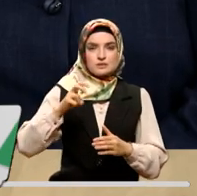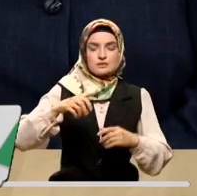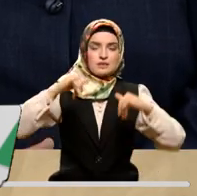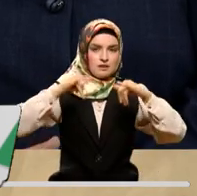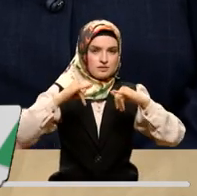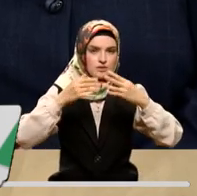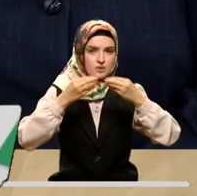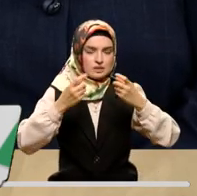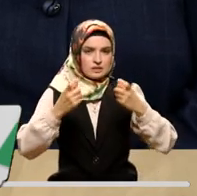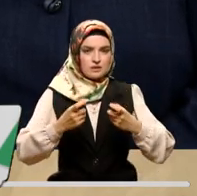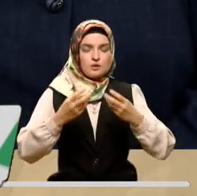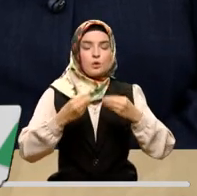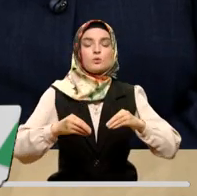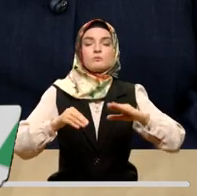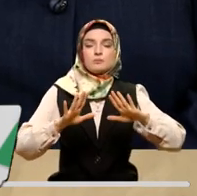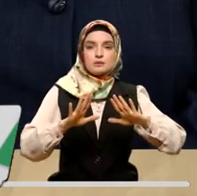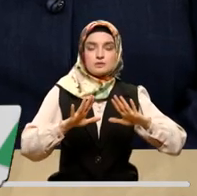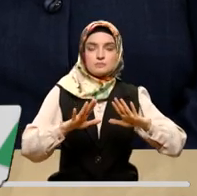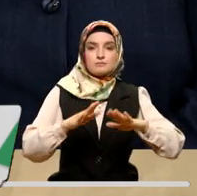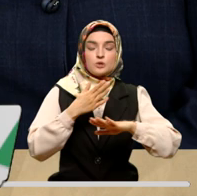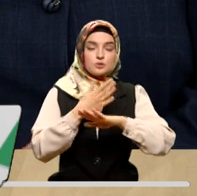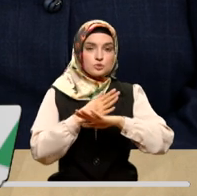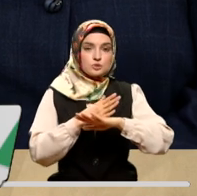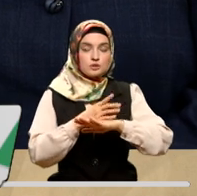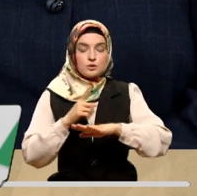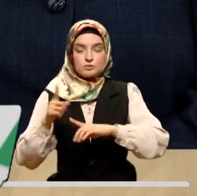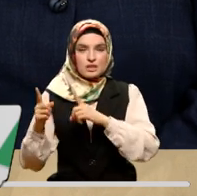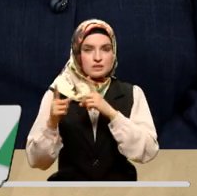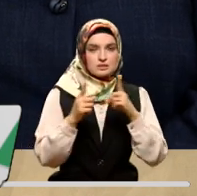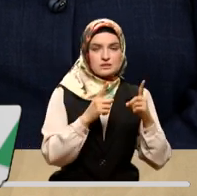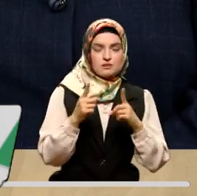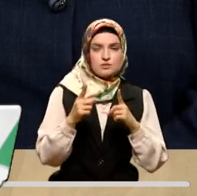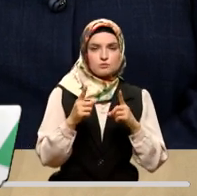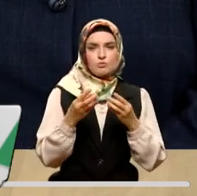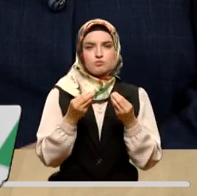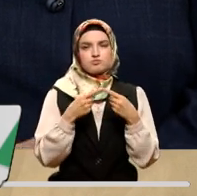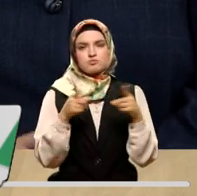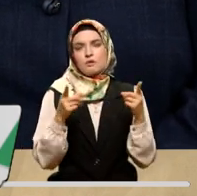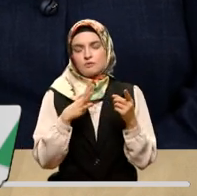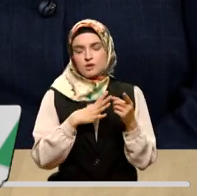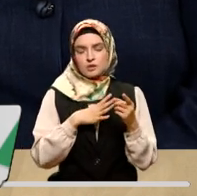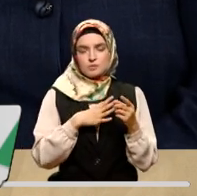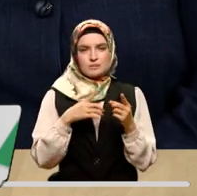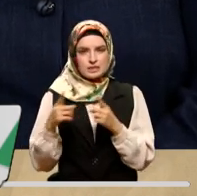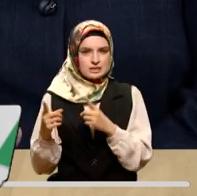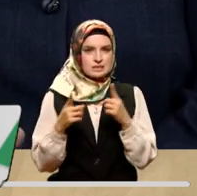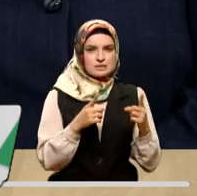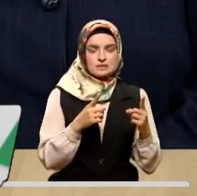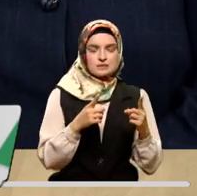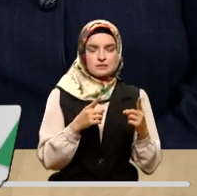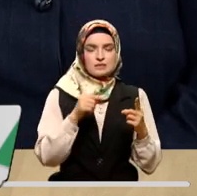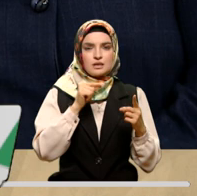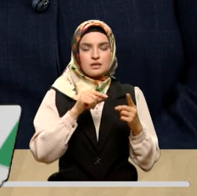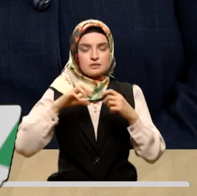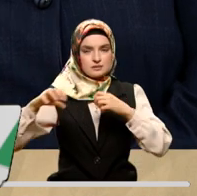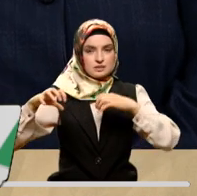imkanları ölçüsünde bulundurmamaları. Hmm. Çünkü 12 yaşta 18 yaş arasındaki çok fark var. Biz diyoruz ki 12-15 yaş arası ve